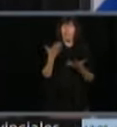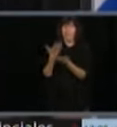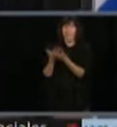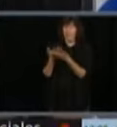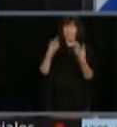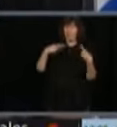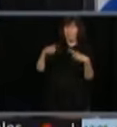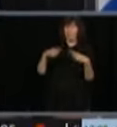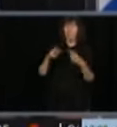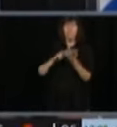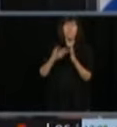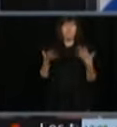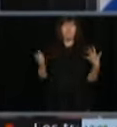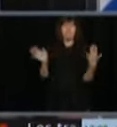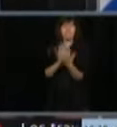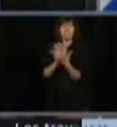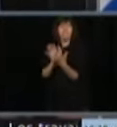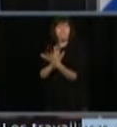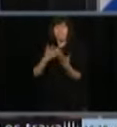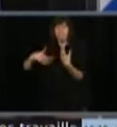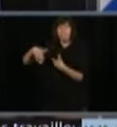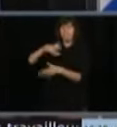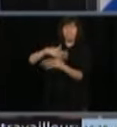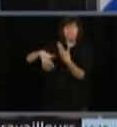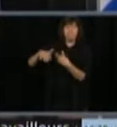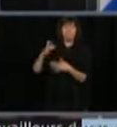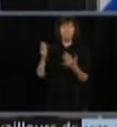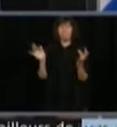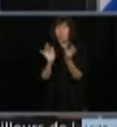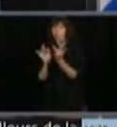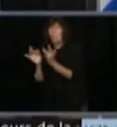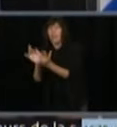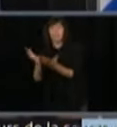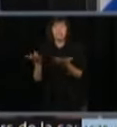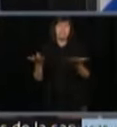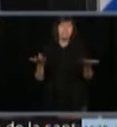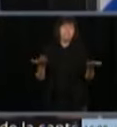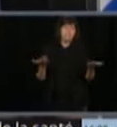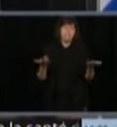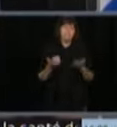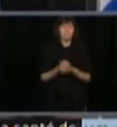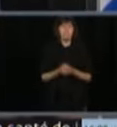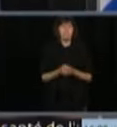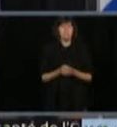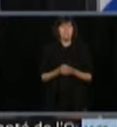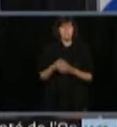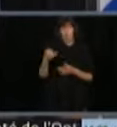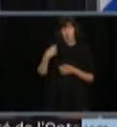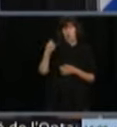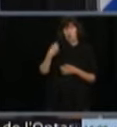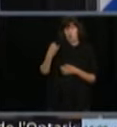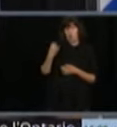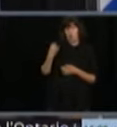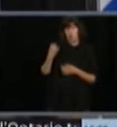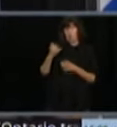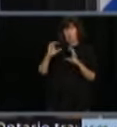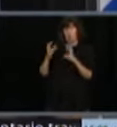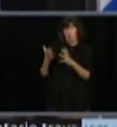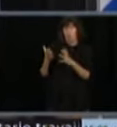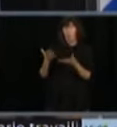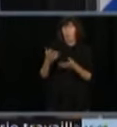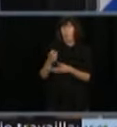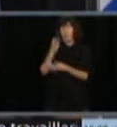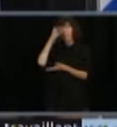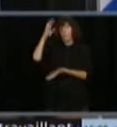puis, même si les jeunes sont moins à risque, il reste qu'ils ne sont pas totalement